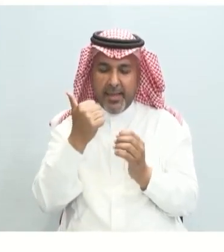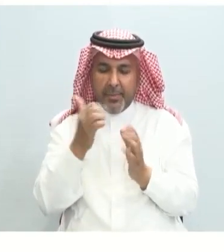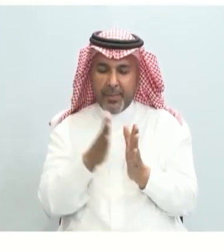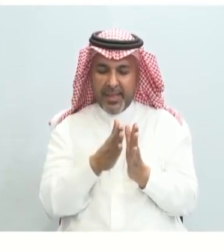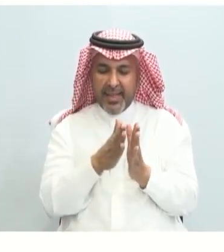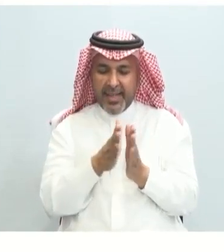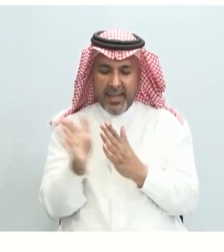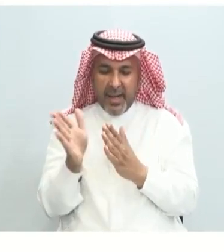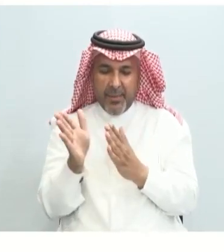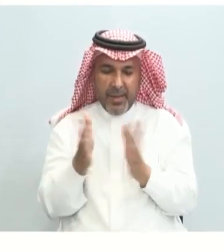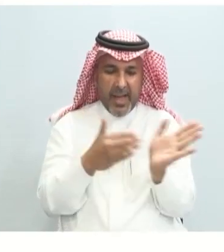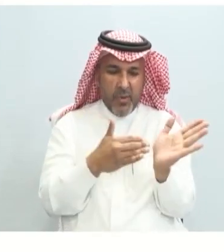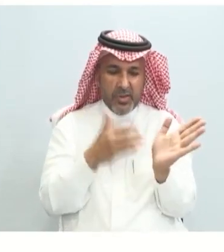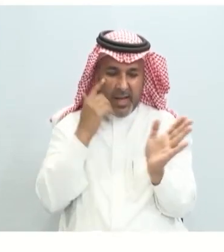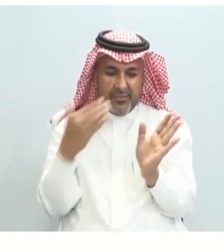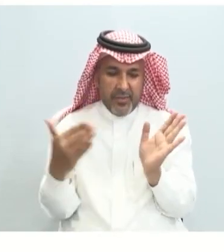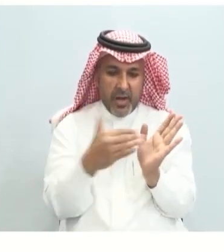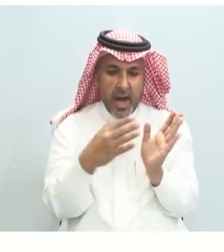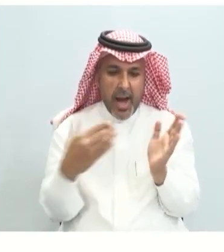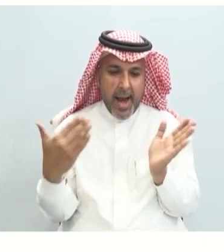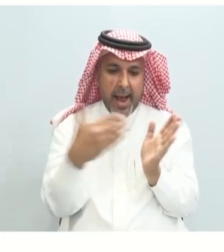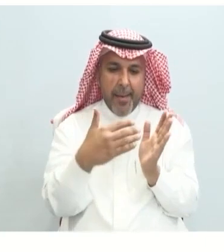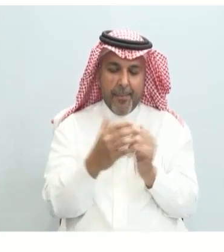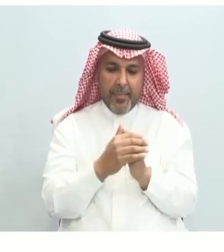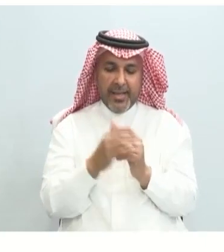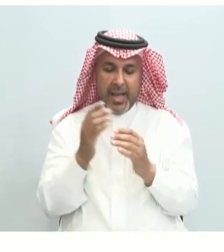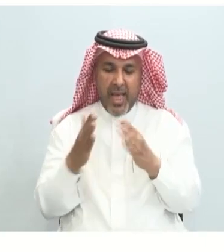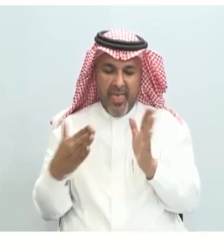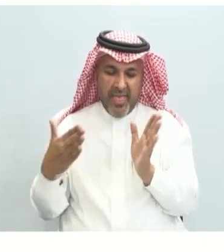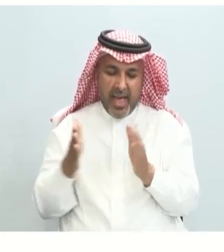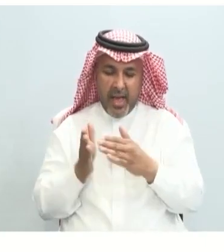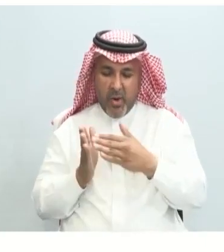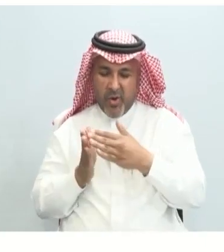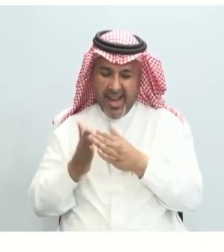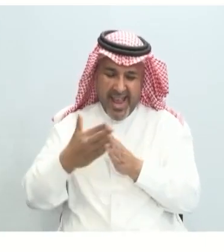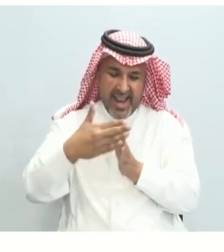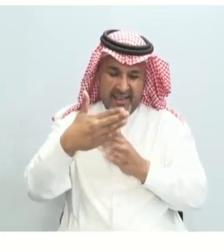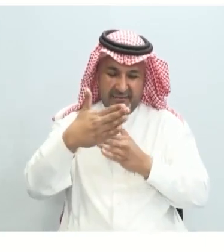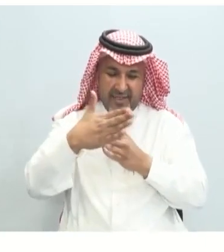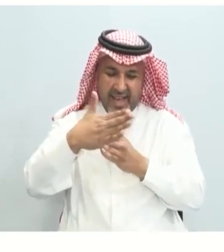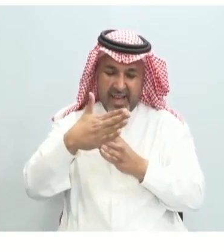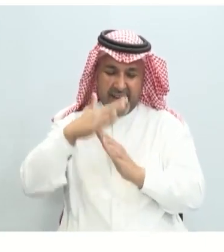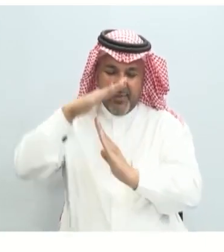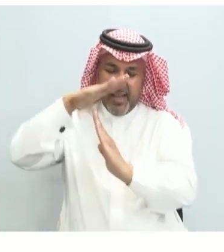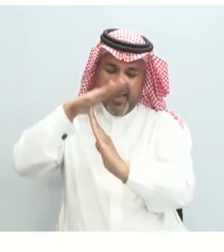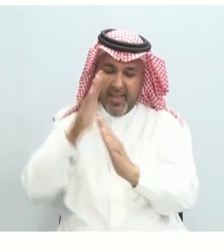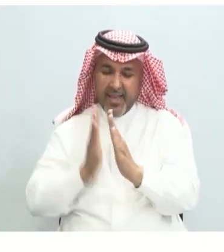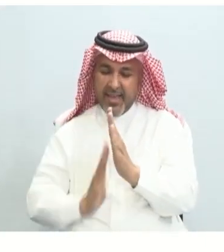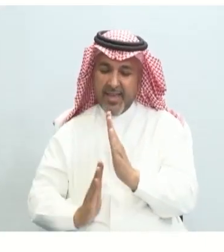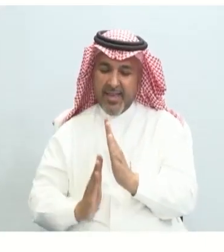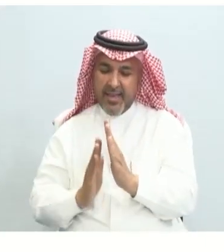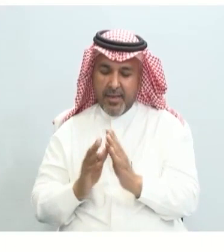ما المسافه بين النقطه التي بدا منها سعيد الركض والنقطه التي وصل اليها نرسم الزاويه الان